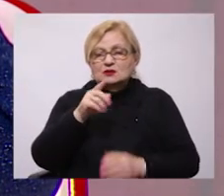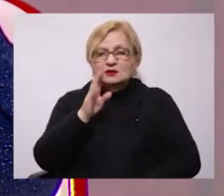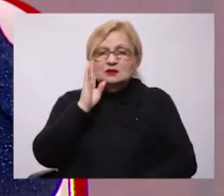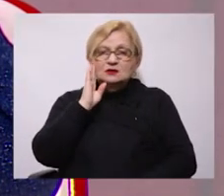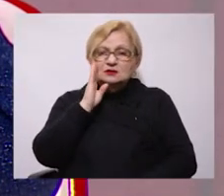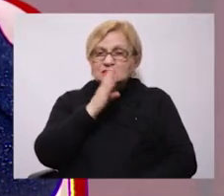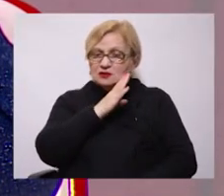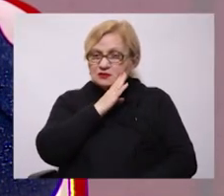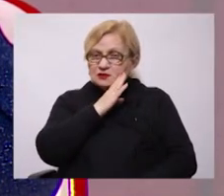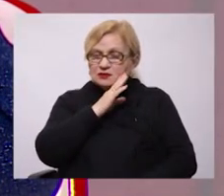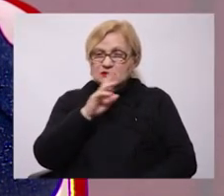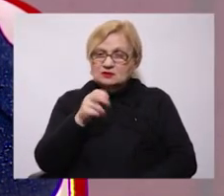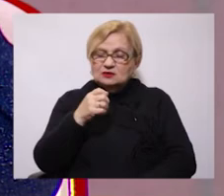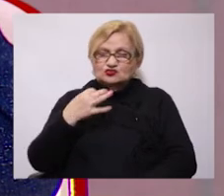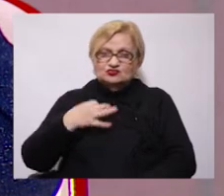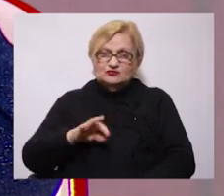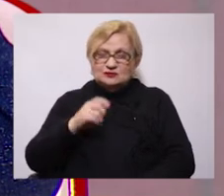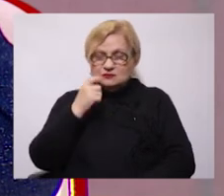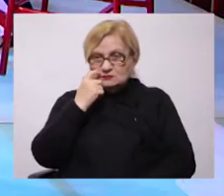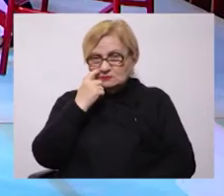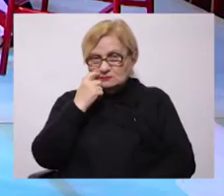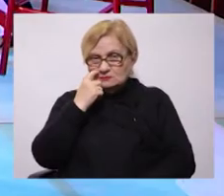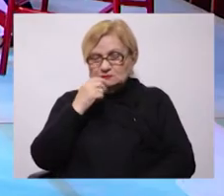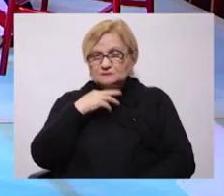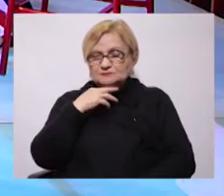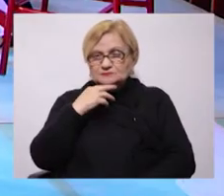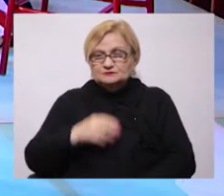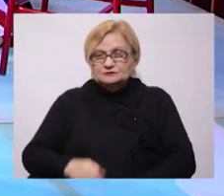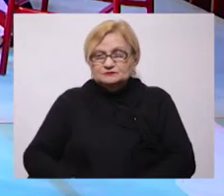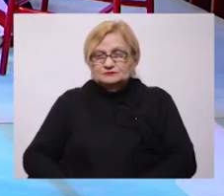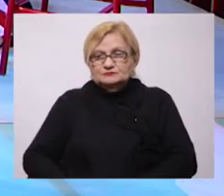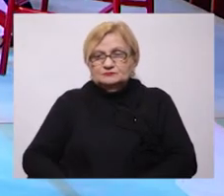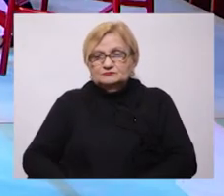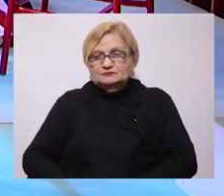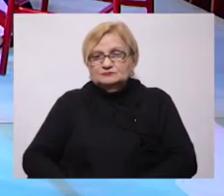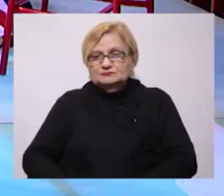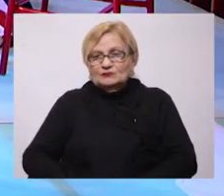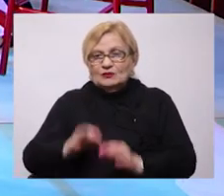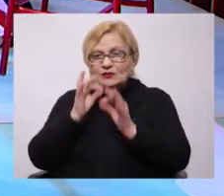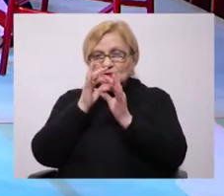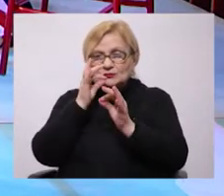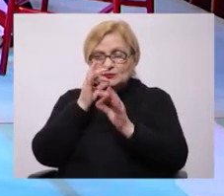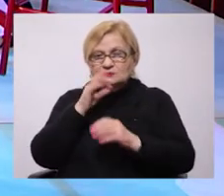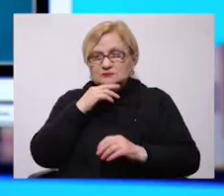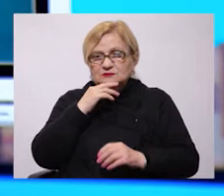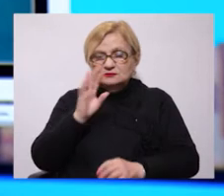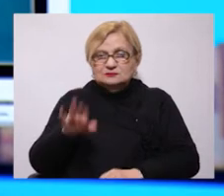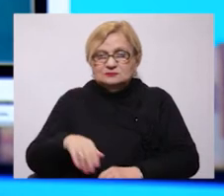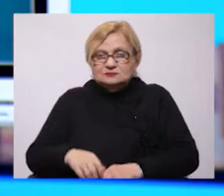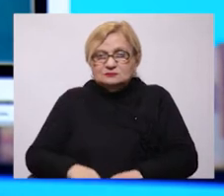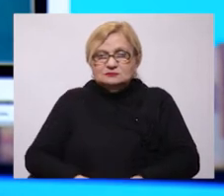დედიდან შვილში. კი ბატონო. აბა ჩემკენ ყურადღებით საწრუპებმა ხელი არ შეგვიშალოს.